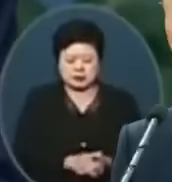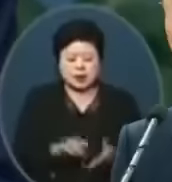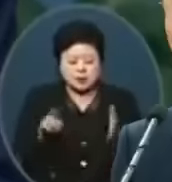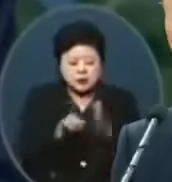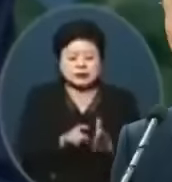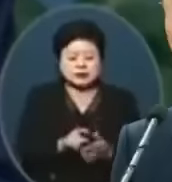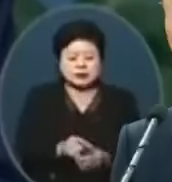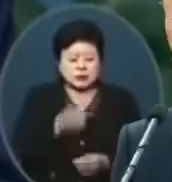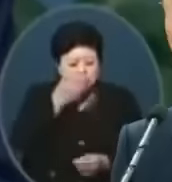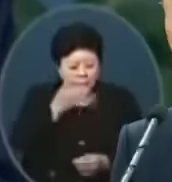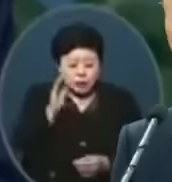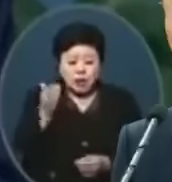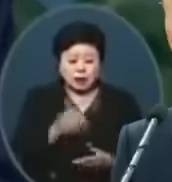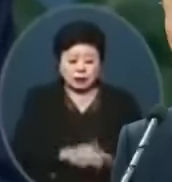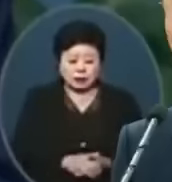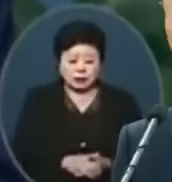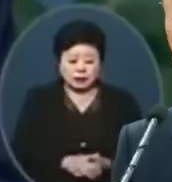믿음은 하겠네.